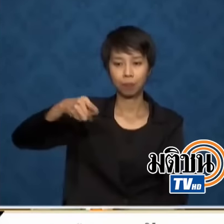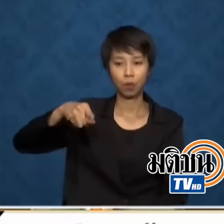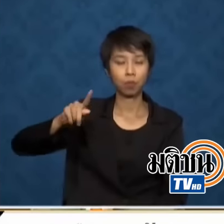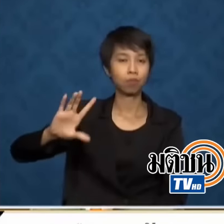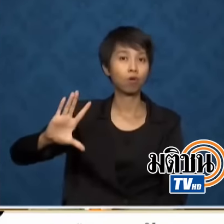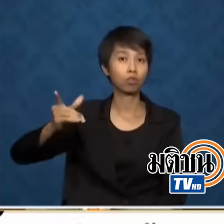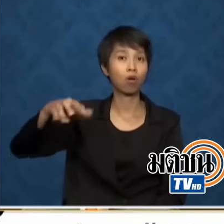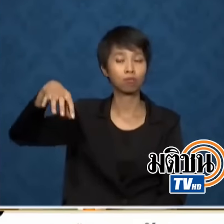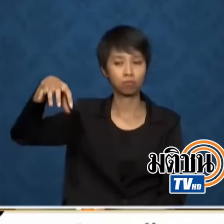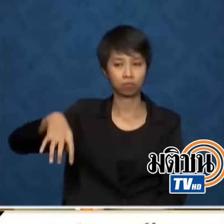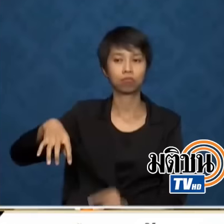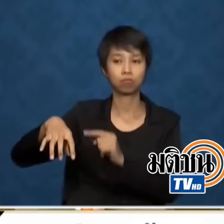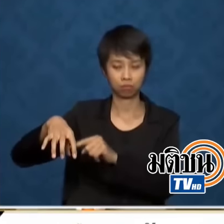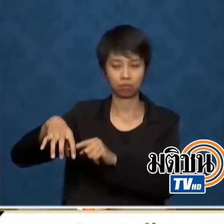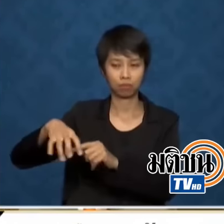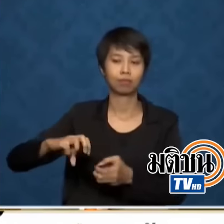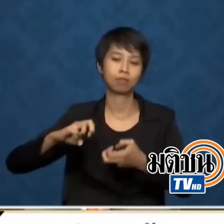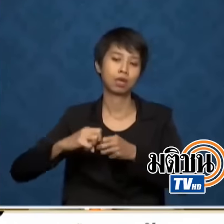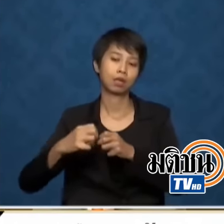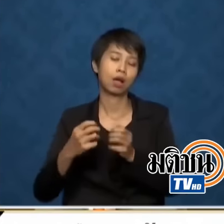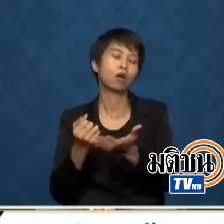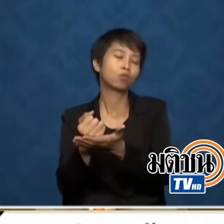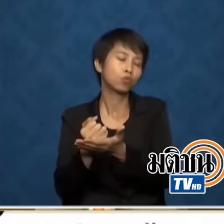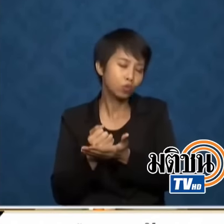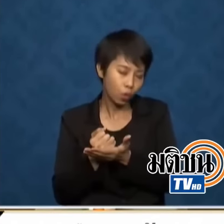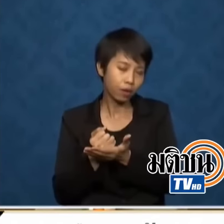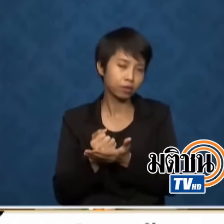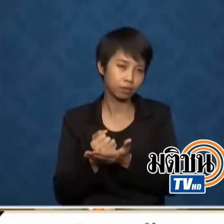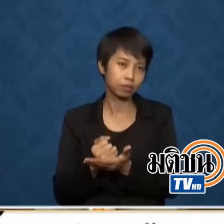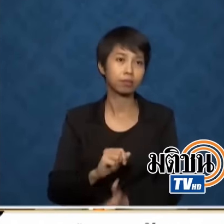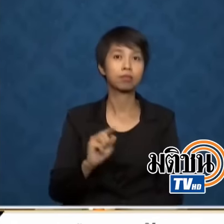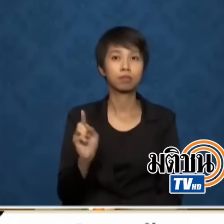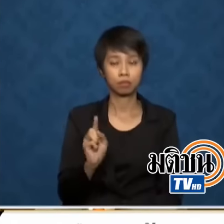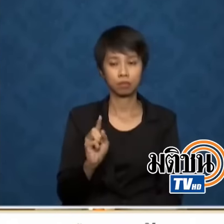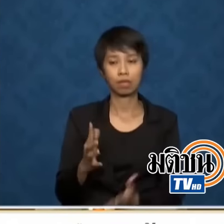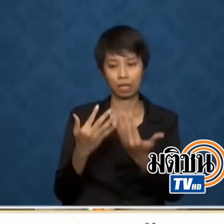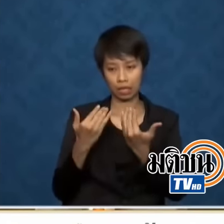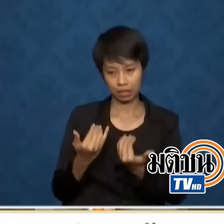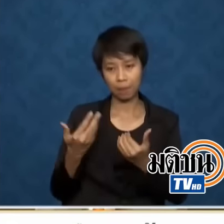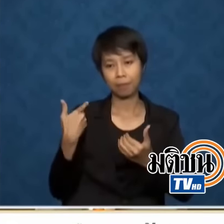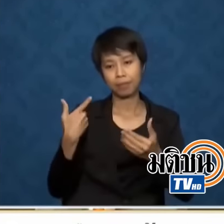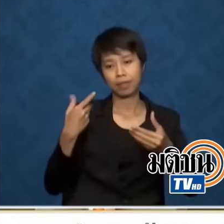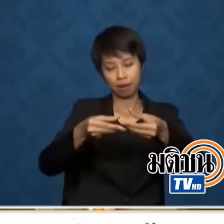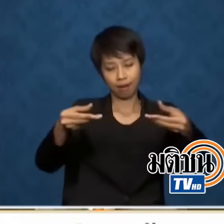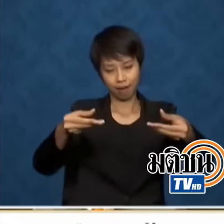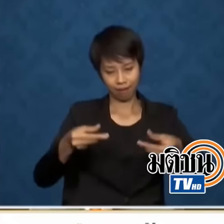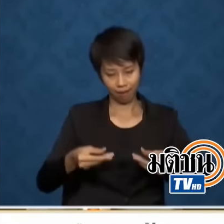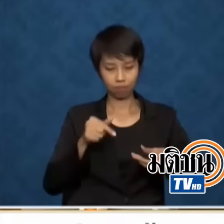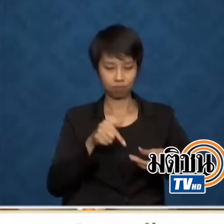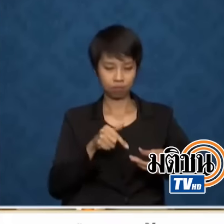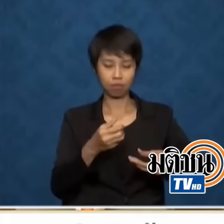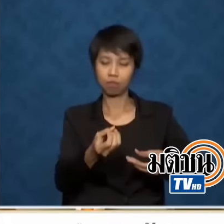ช.เป็นผู้ที่มาแก้ไขปัญหาวิกฤตเศรษฐกิจให้กับเรานะคะโดยการที่ออกรายงานมาฉบับนึงเพื่อเป่ากระหม่อมบอกว่